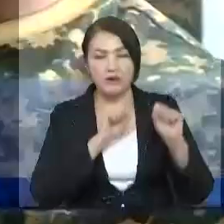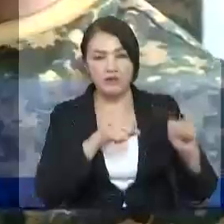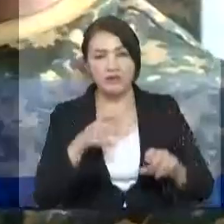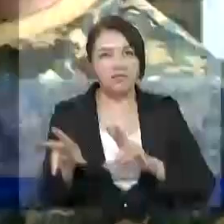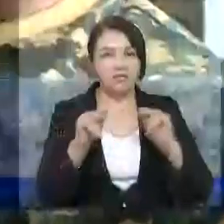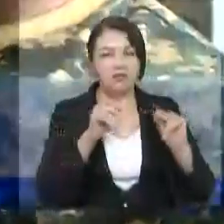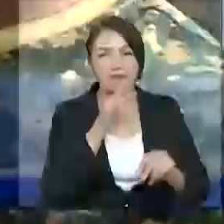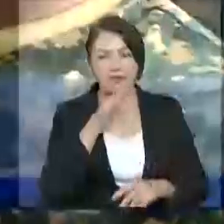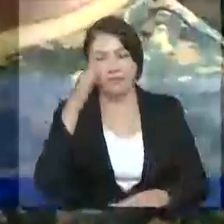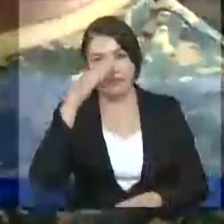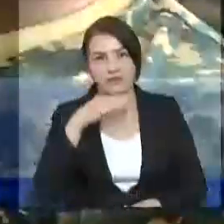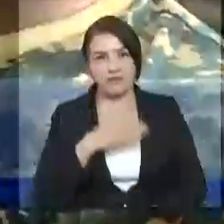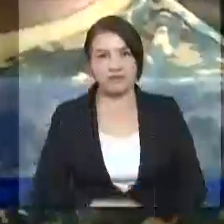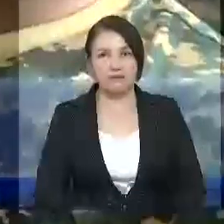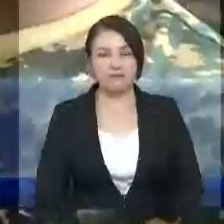свом